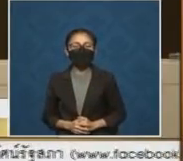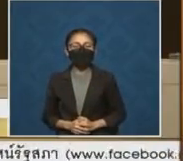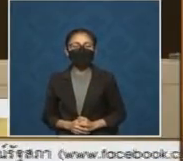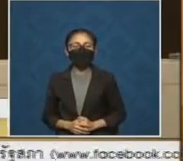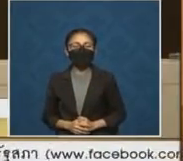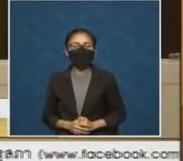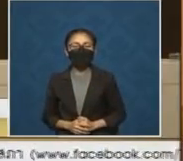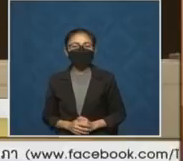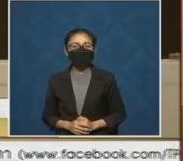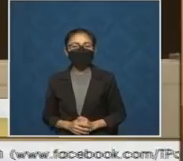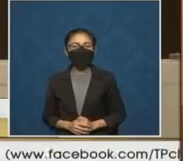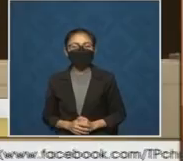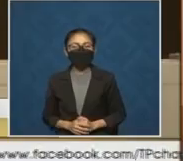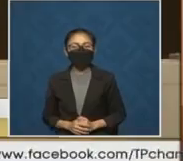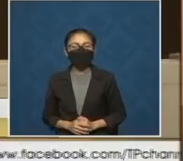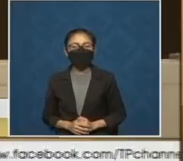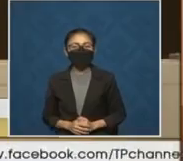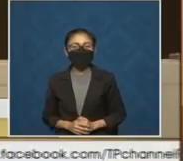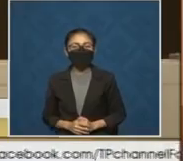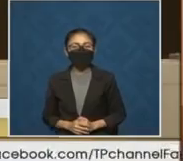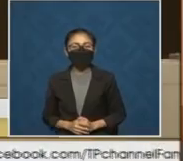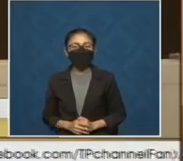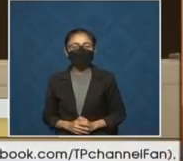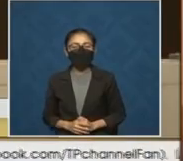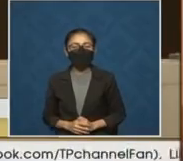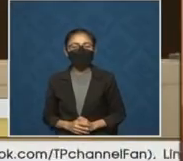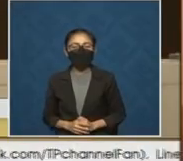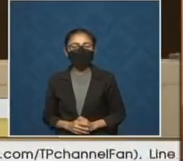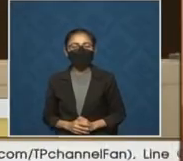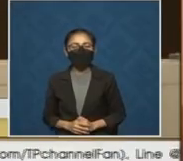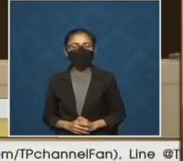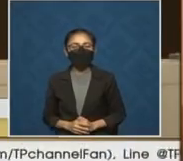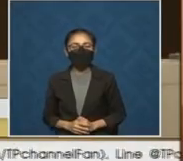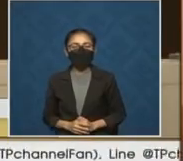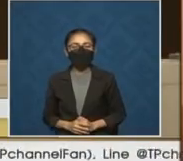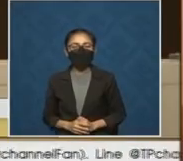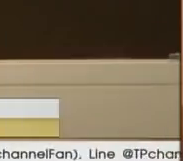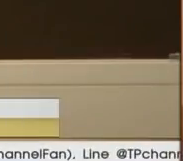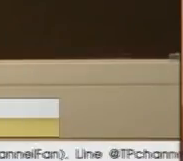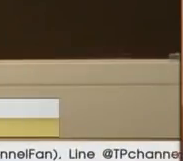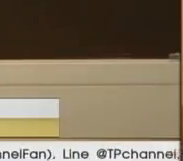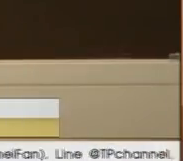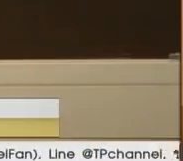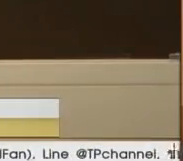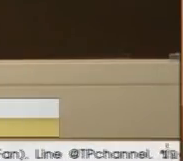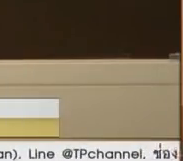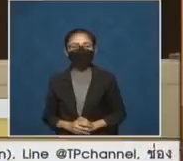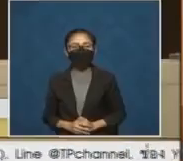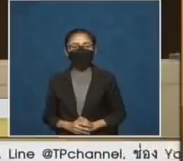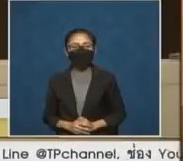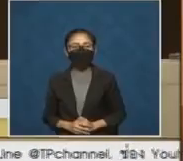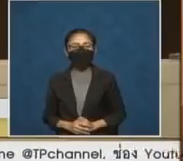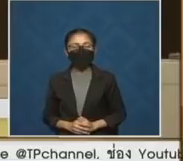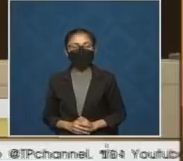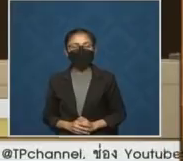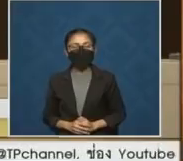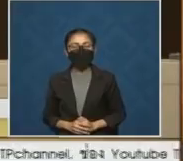ยังไม่ได้เลย 9 โมงต้องเข้าแล้วถูกไหม ครับ ใช่ไหมคุณวิทยเยนนี่10:40ยังหารือกันอยู่เลยค่ะ